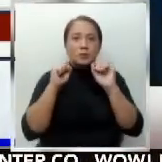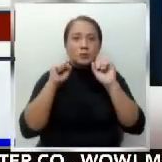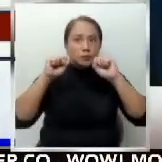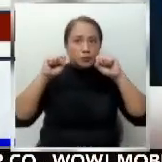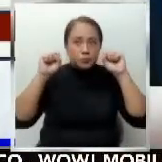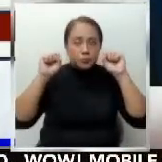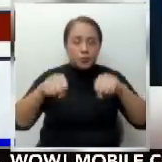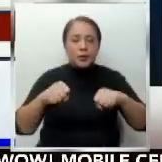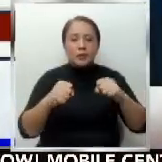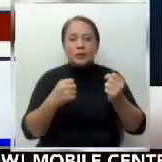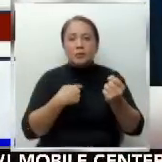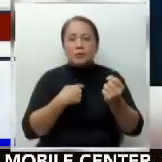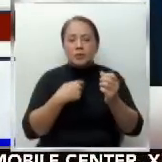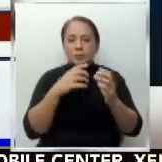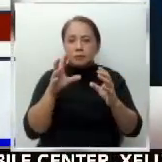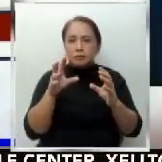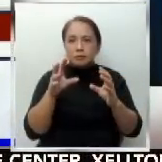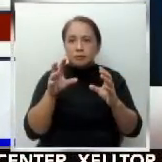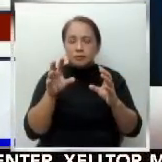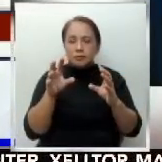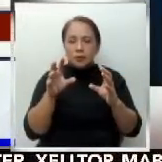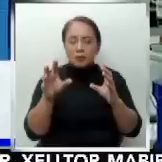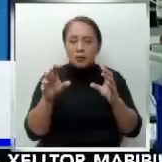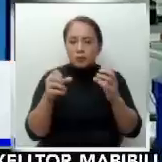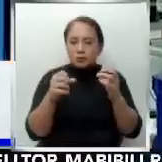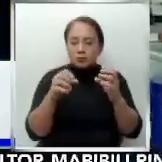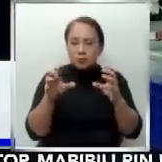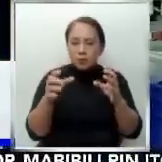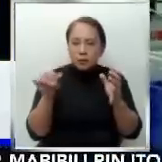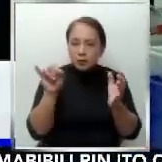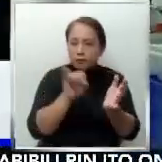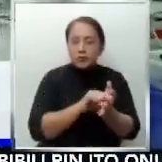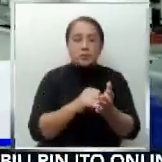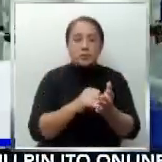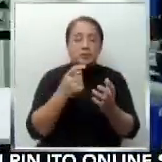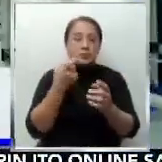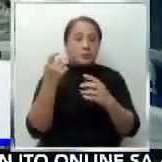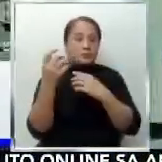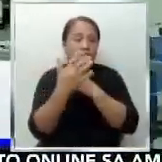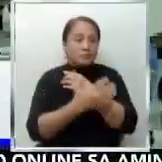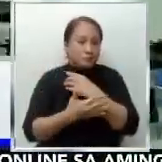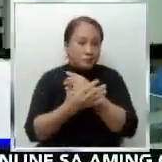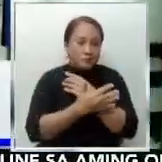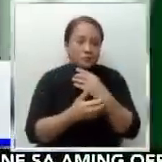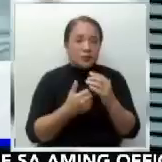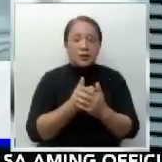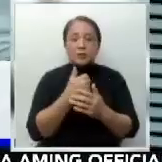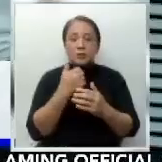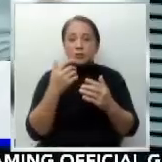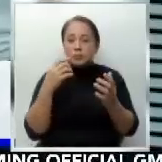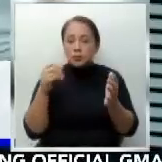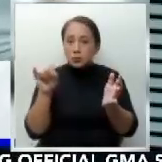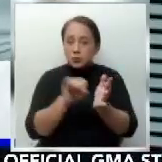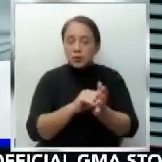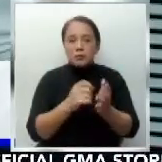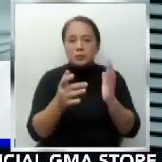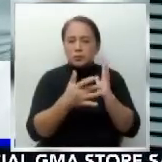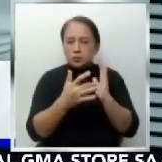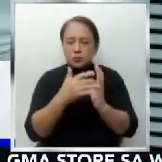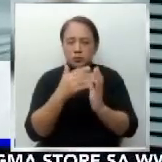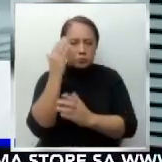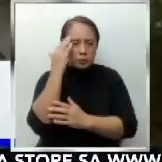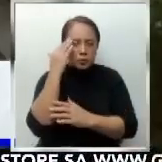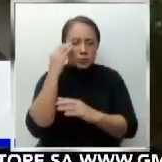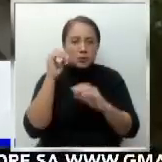makapasok ang mga dayuhang mamumuhunan. Hindi lang sa pamumuhunan kundi sa teknolohiya at kaalaman ang maaaring maging benepisyo